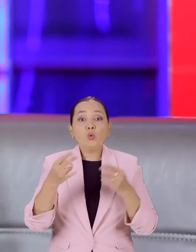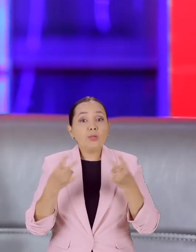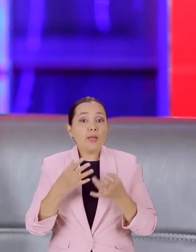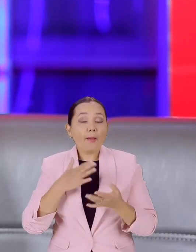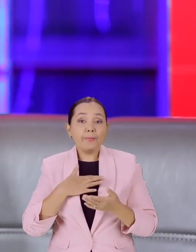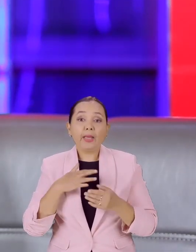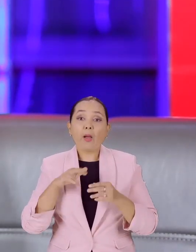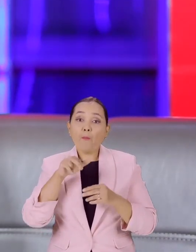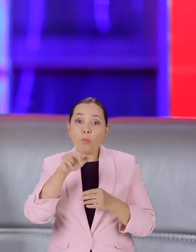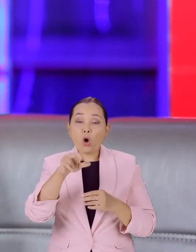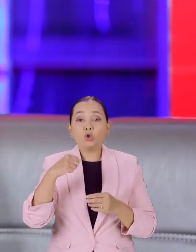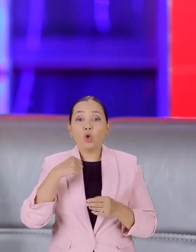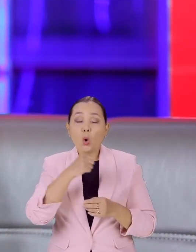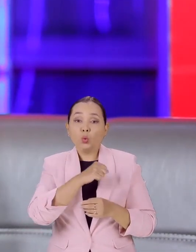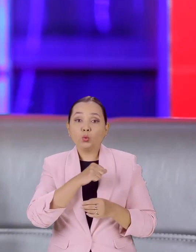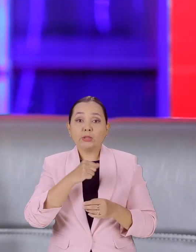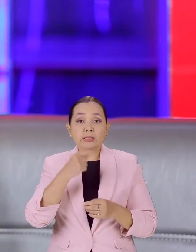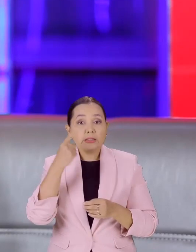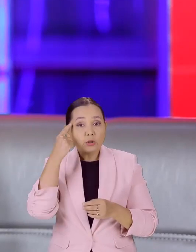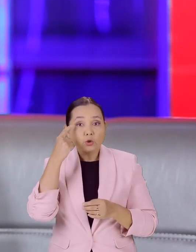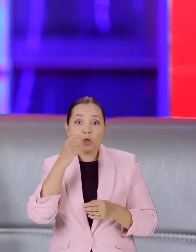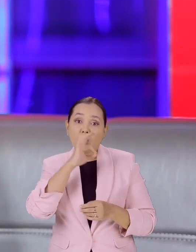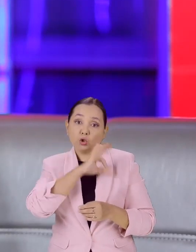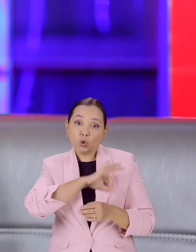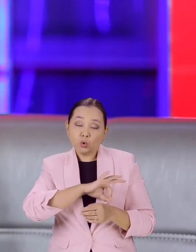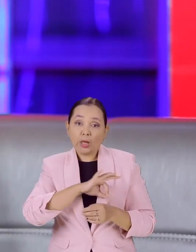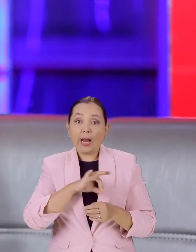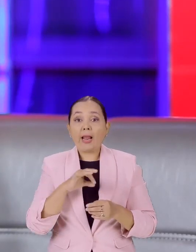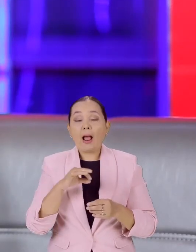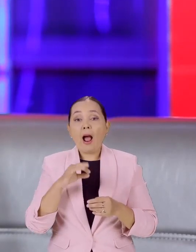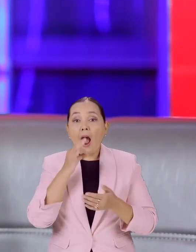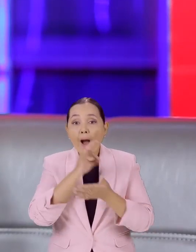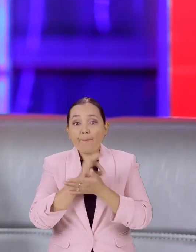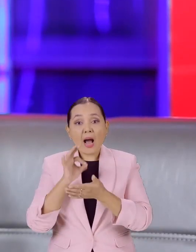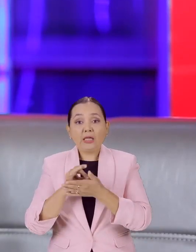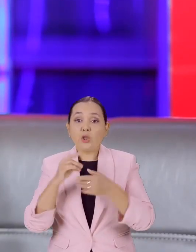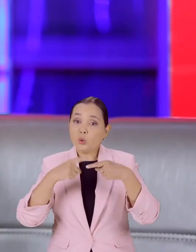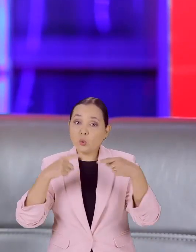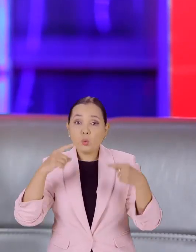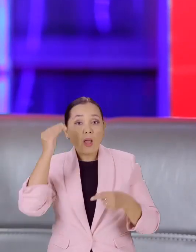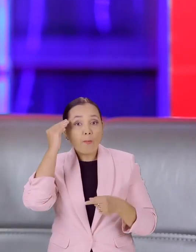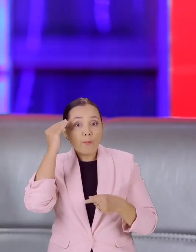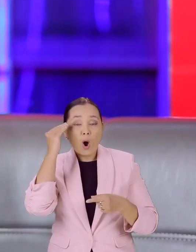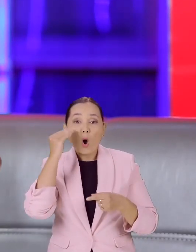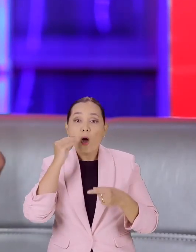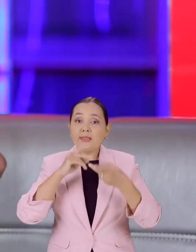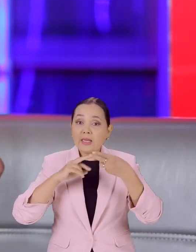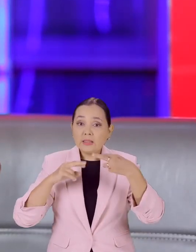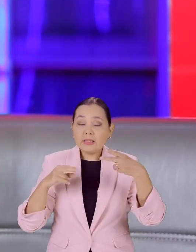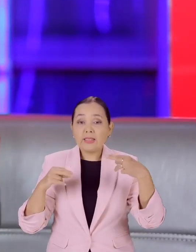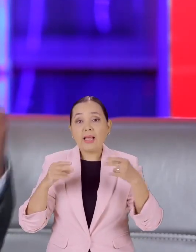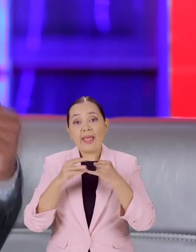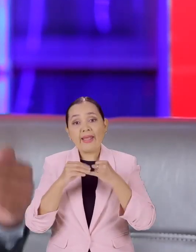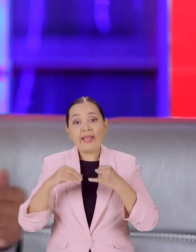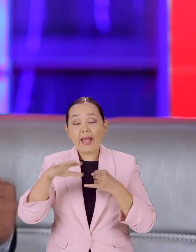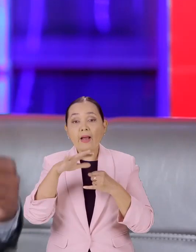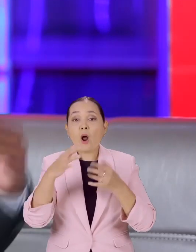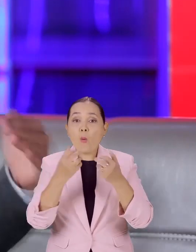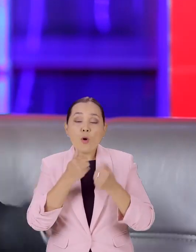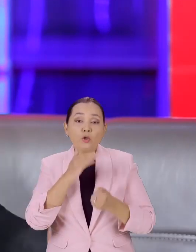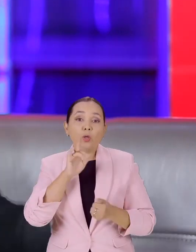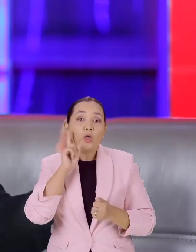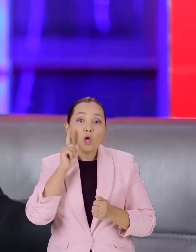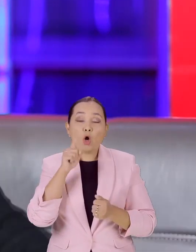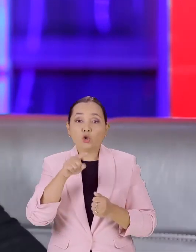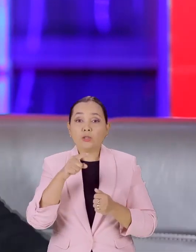kerak menga deb borishsa, o'zining cho'ntagini o'ylayotgan amaldorlar ham va turli bahonalarni ana shu yer olmoqchi bo'lgan